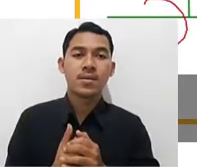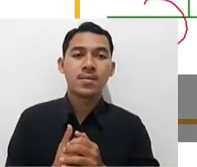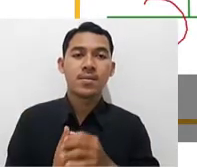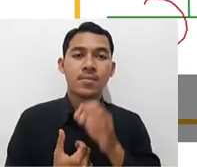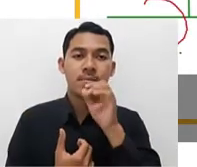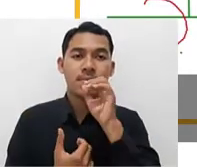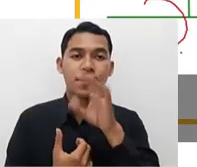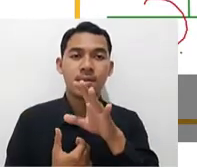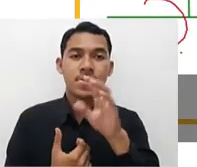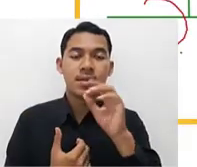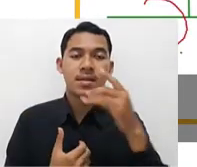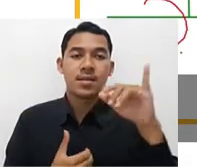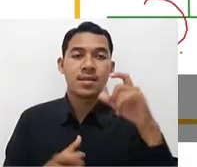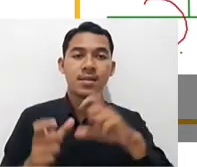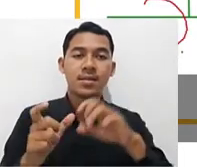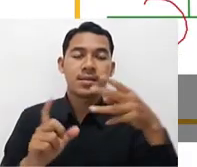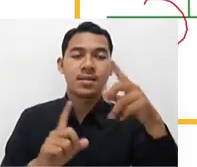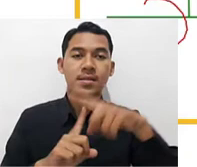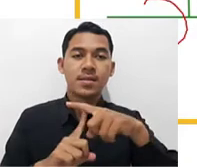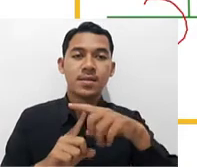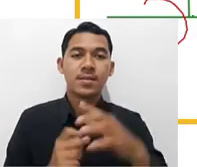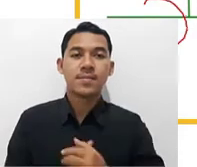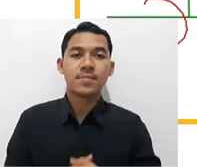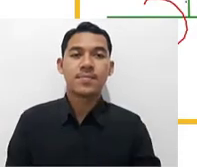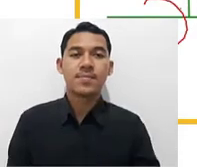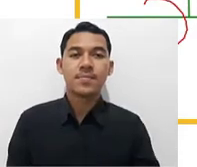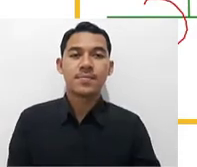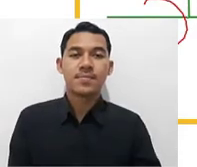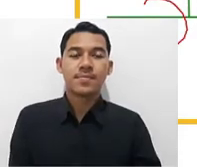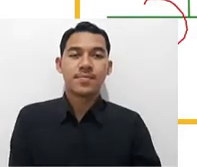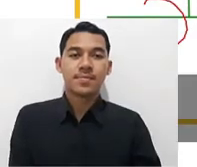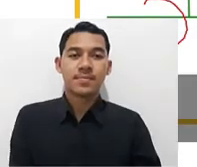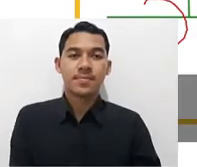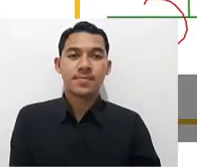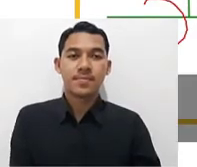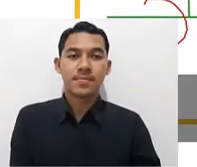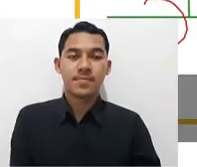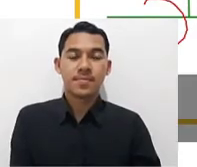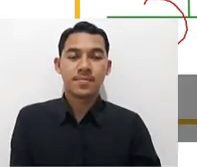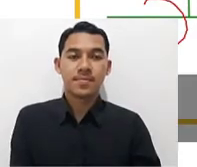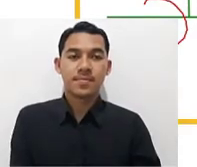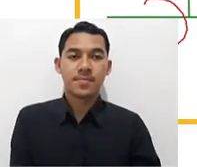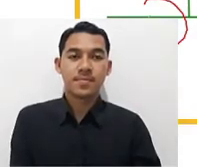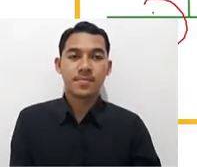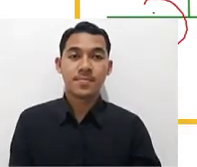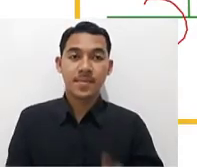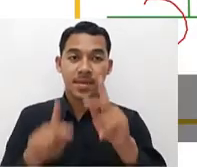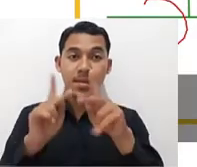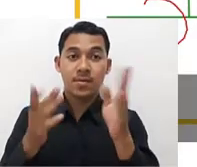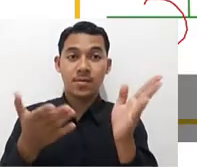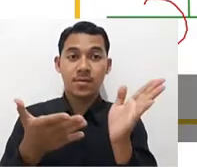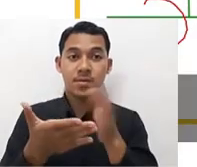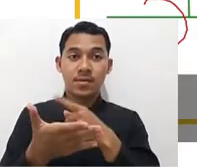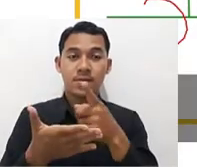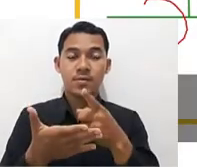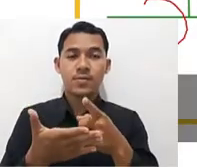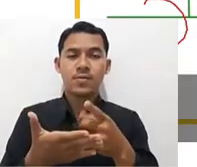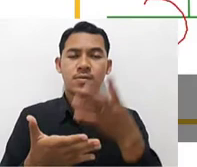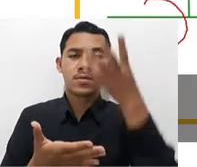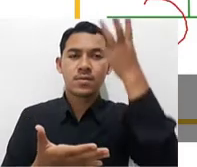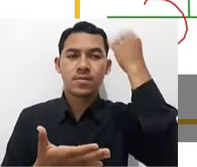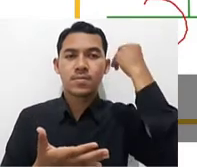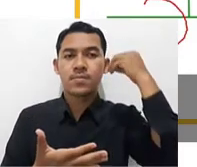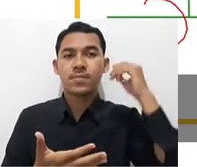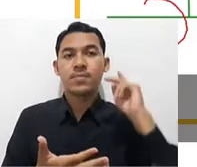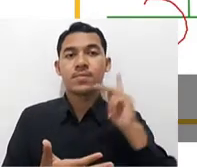kayak reset ya, kayak reset. Jadi kayak em, jadi kalau clear itu anggapannya kita